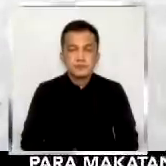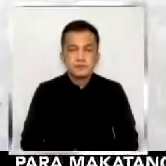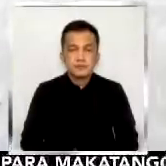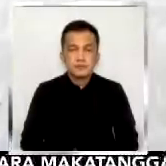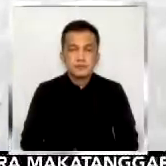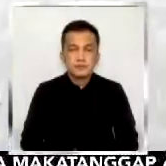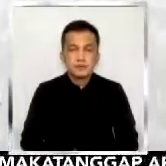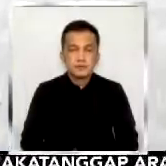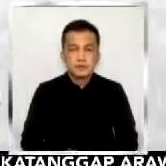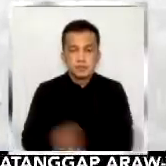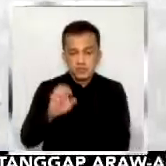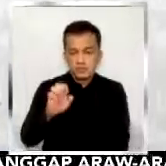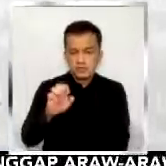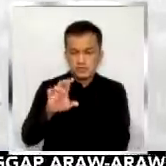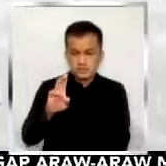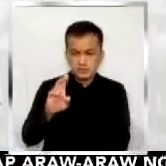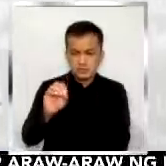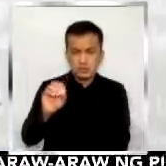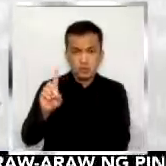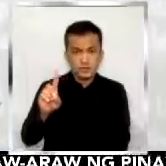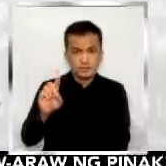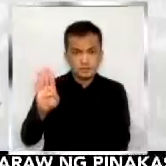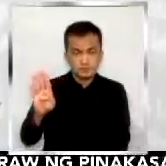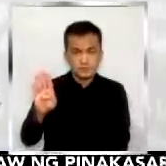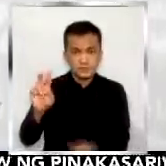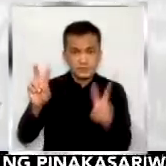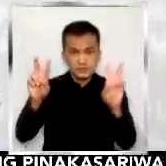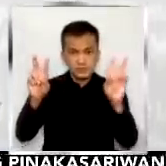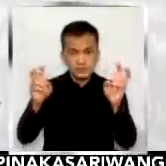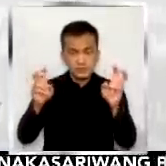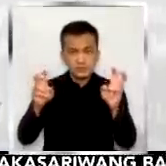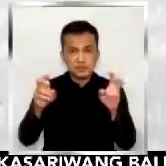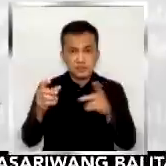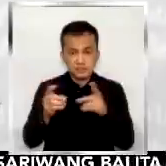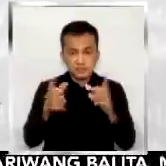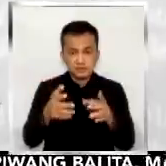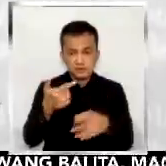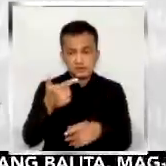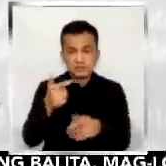A701V ang tawag ng Director General of Health ng Malaysia sa bagong